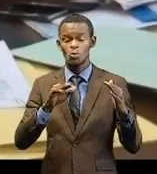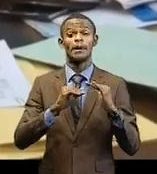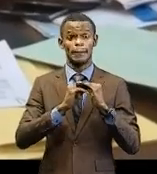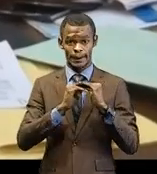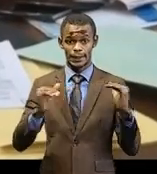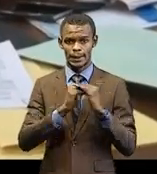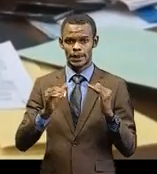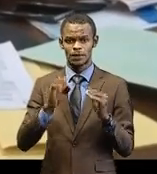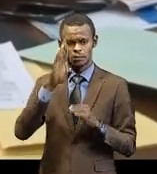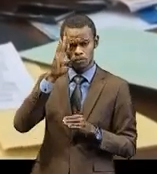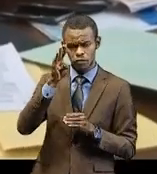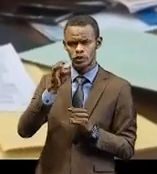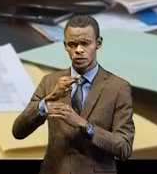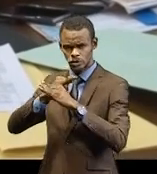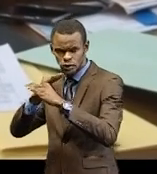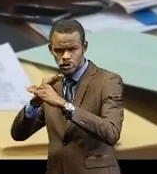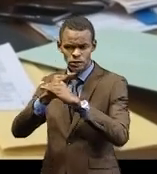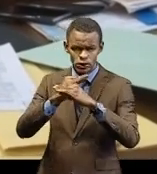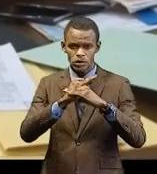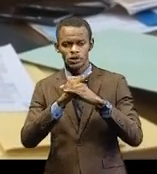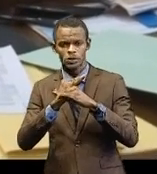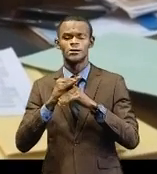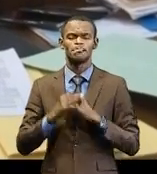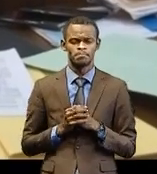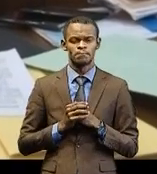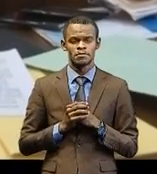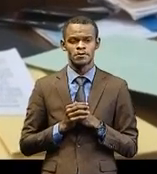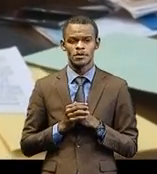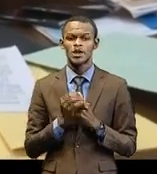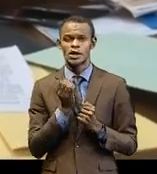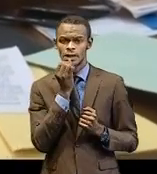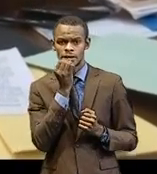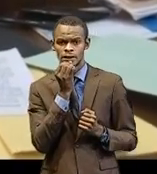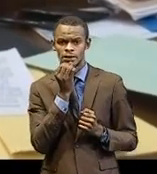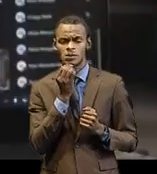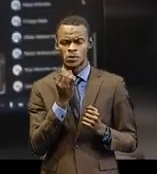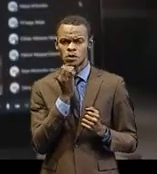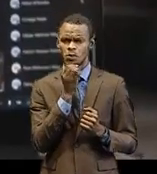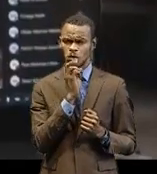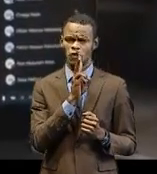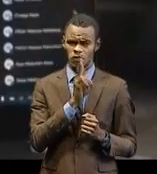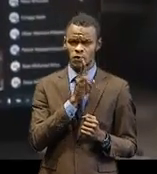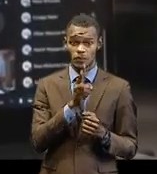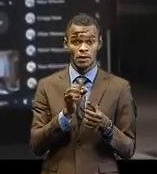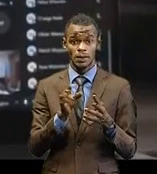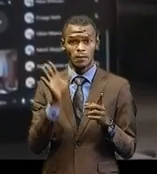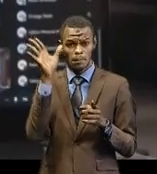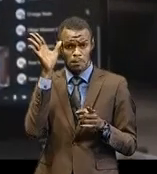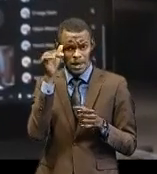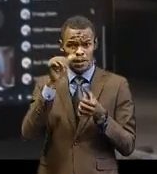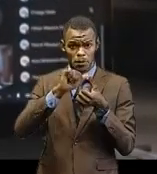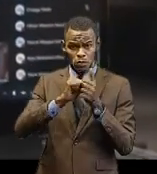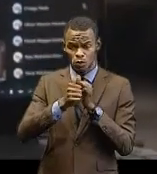sous contrôle de forces armées de la République démocratique du Congo. Et ce, en dépit de la persistance des